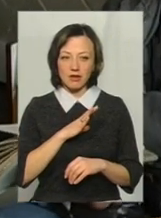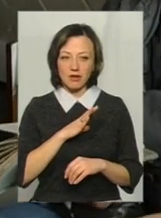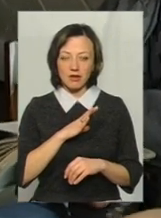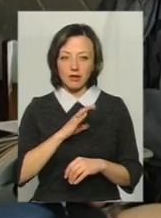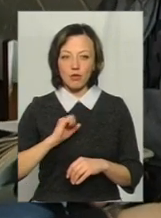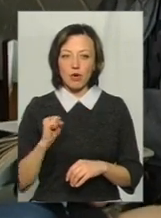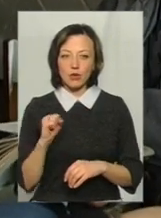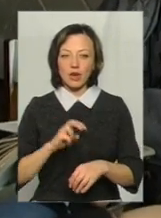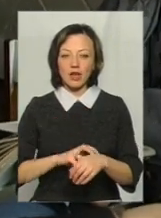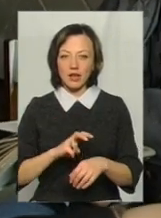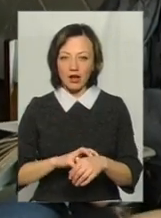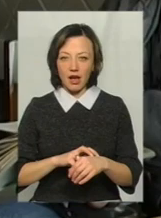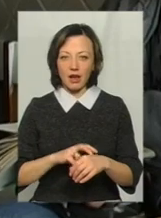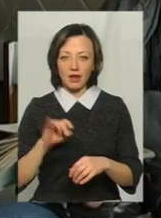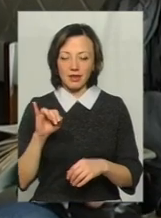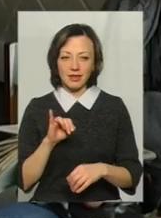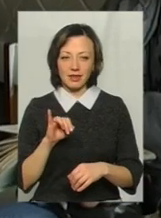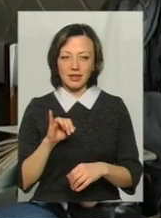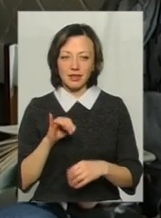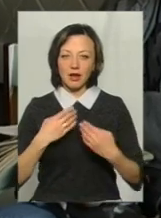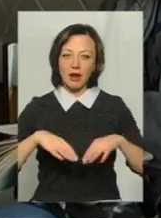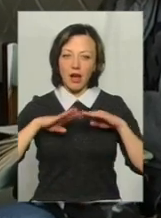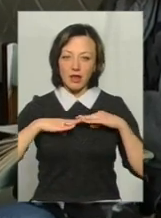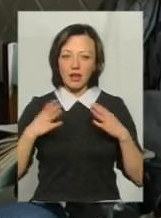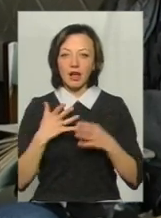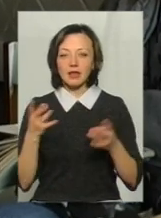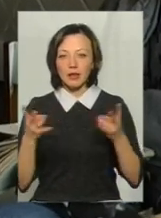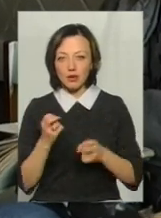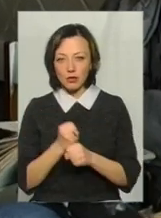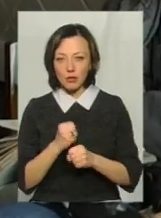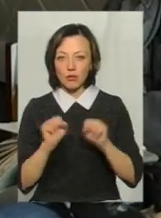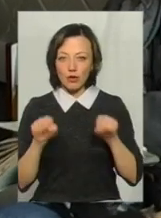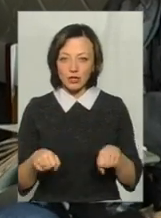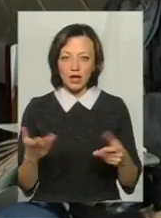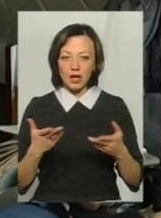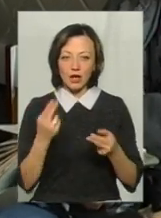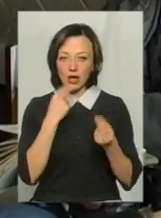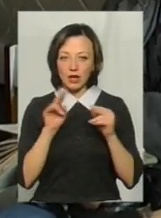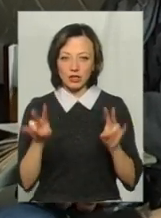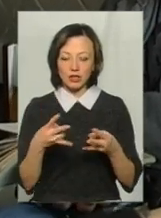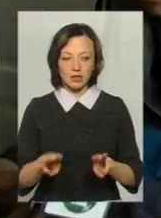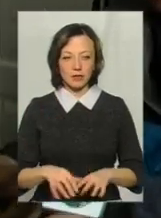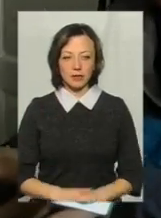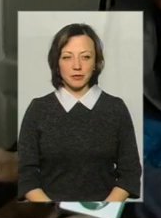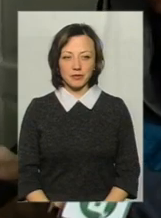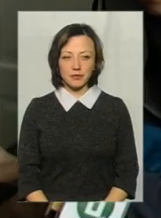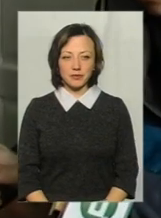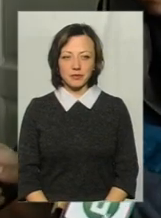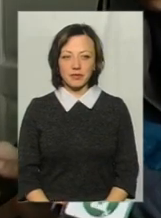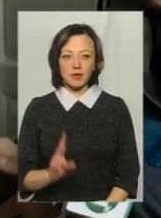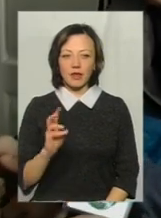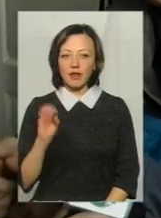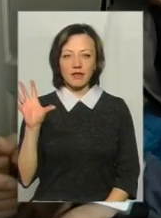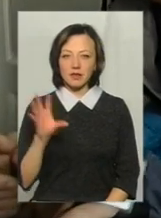подруга лікар, і вона советувала, які можна робити, а які краще не треба. Ні, не всі